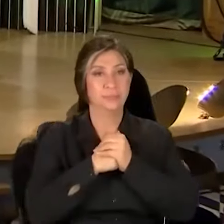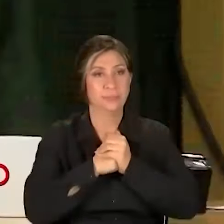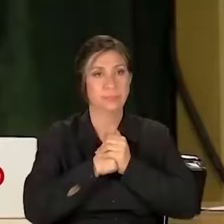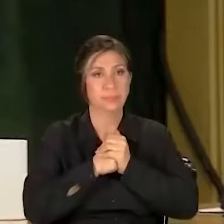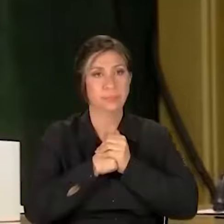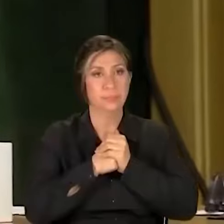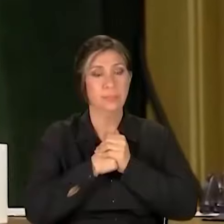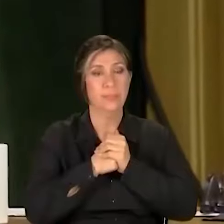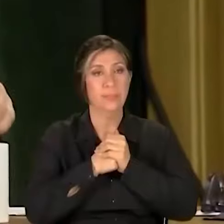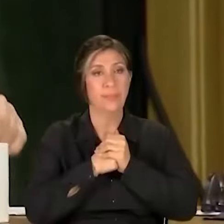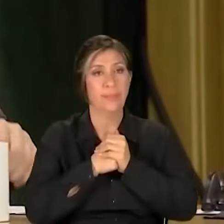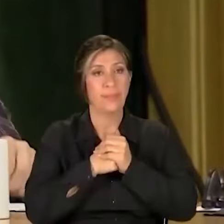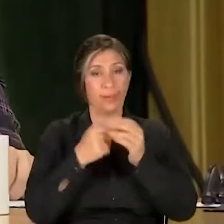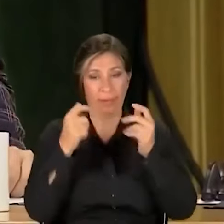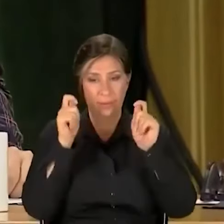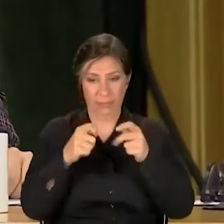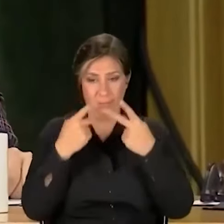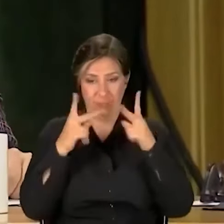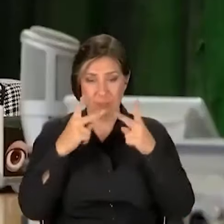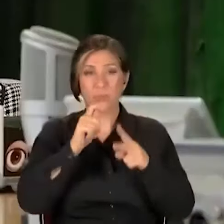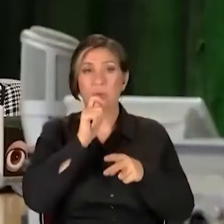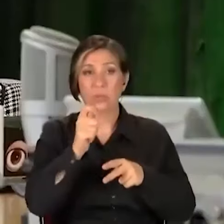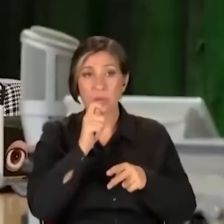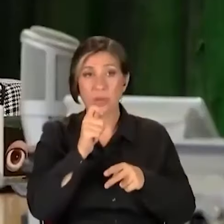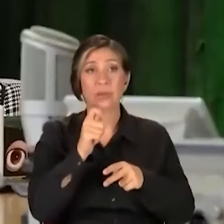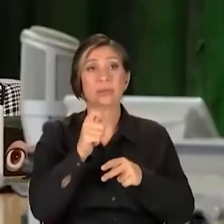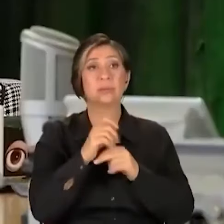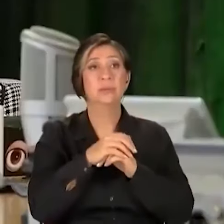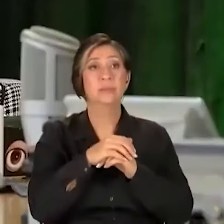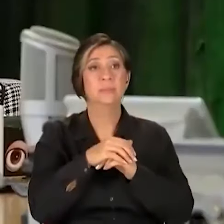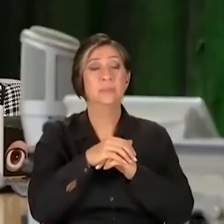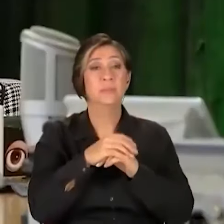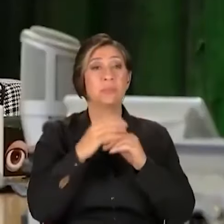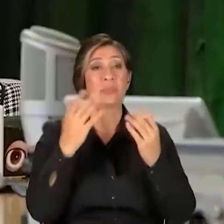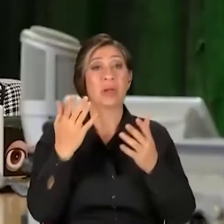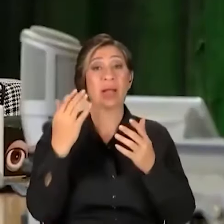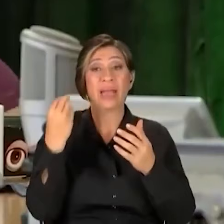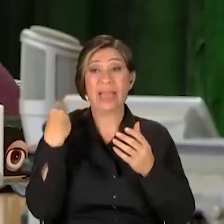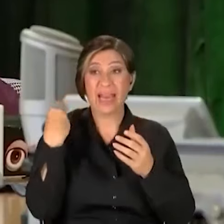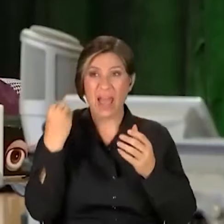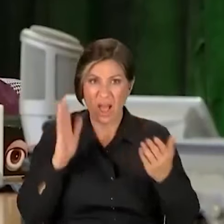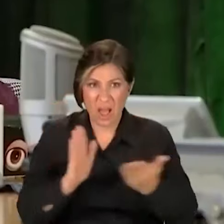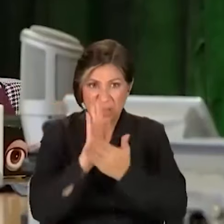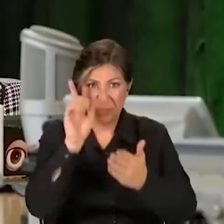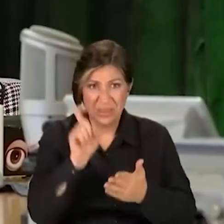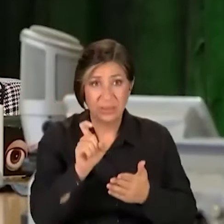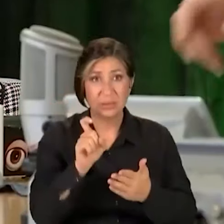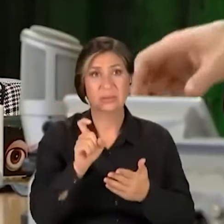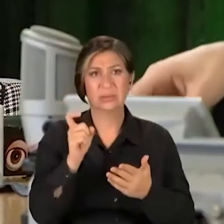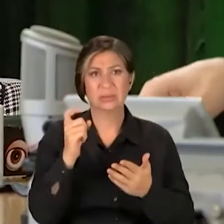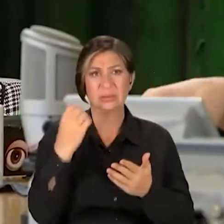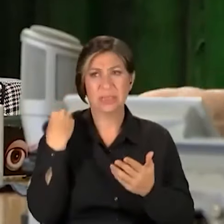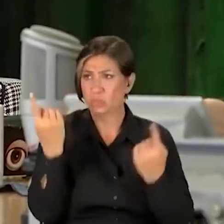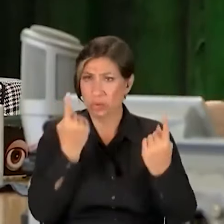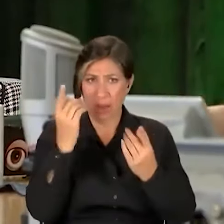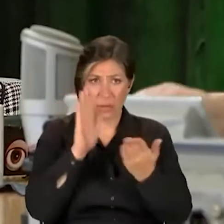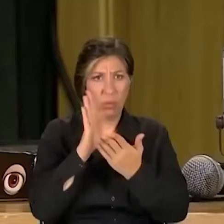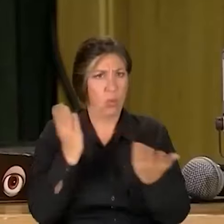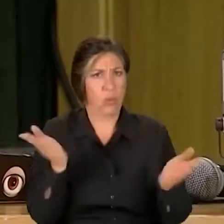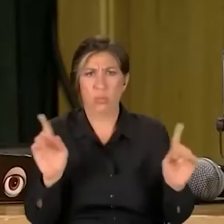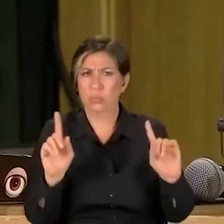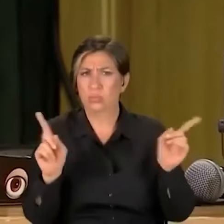abi, yaptığım açıklamalarda, röportajlarda falan, yani işte yeniliğe karşı mısınız falan gibi bir şeyler gibi. Ya yeniliğe